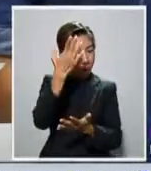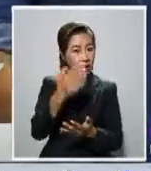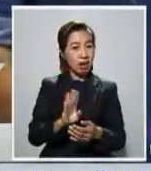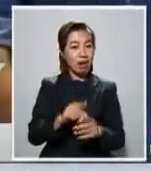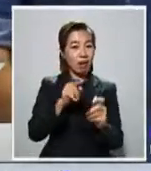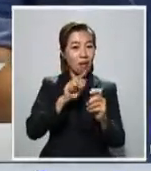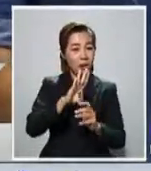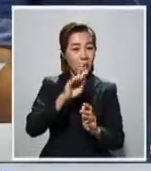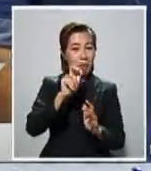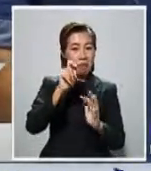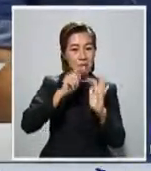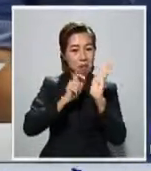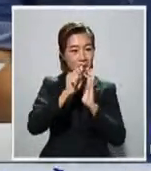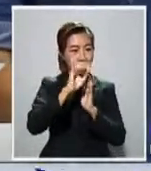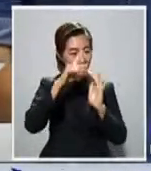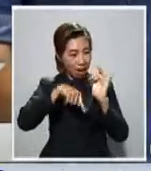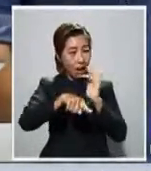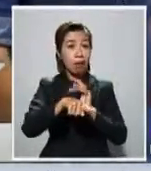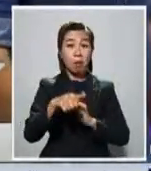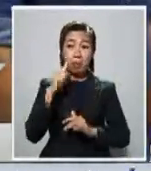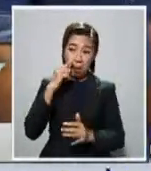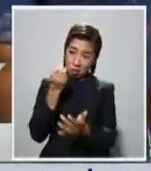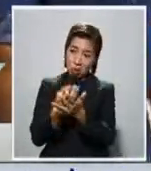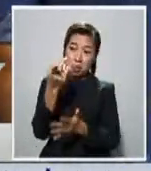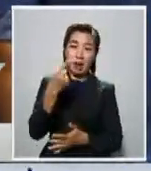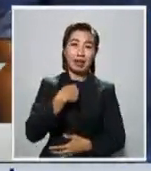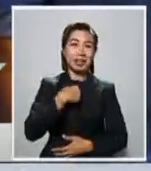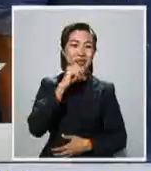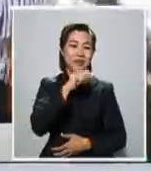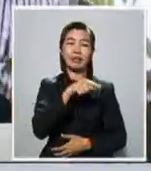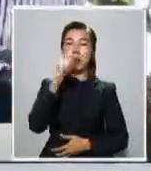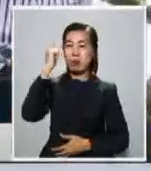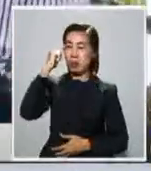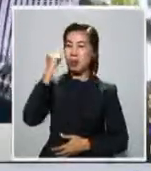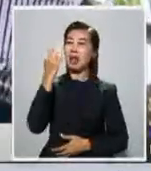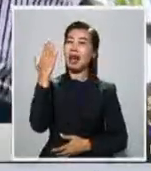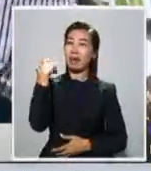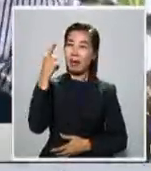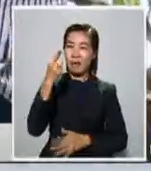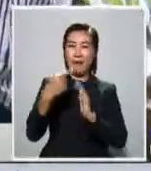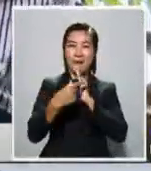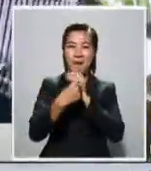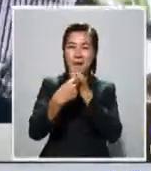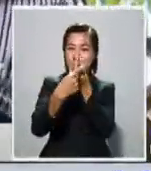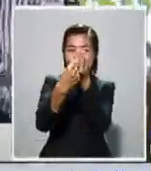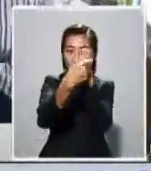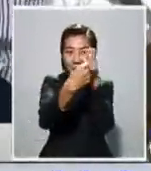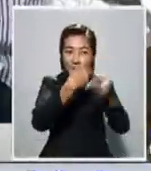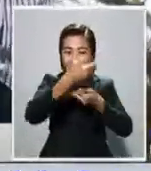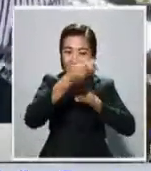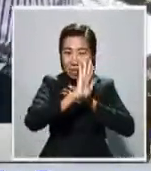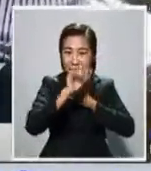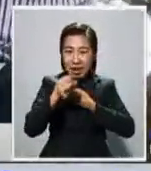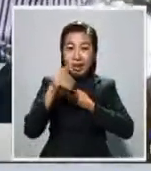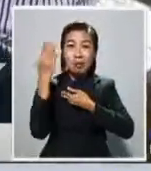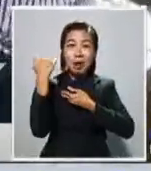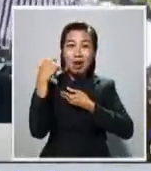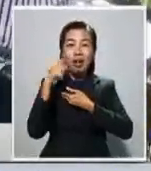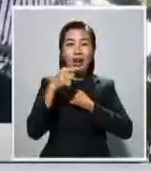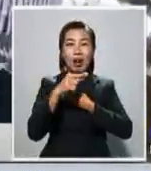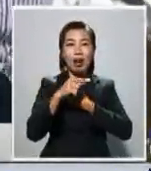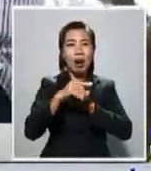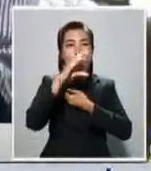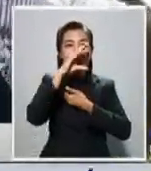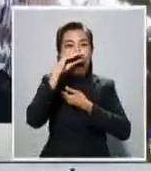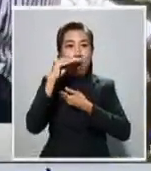องก็ต้องเยอะแยะสิใช่ไหมพี่ปานี ค่ะ เมื่อก่อนผมรู้นะพี่ปานีแกไม่ได้ไปขายเงาะนะค ุณราชินี พี่ปานีขายหอม เอ้